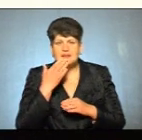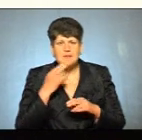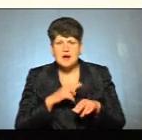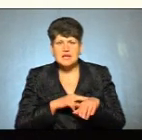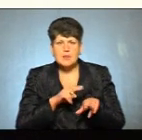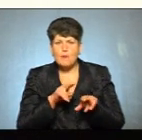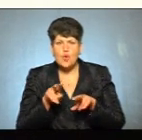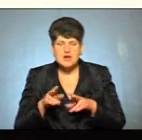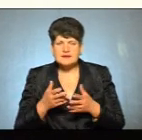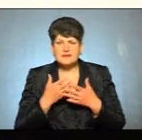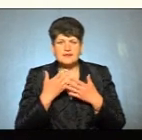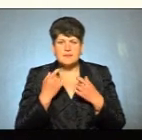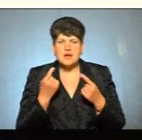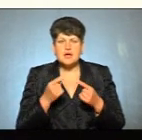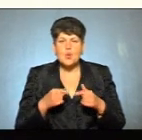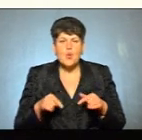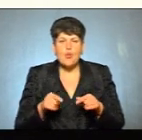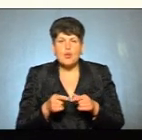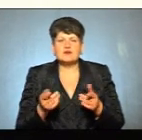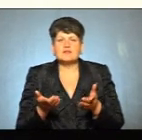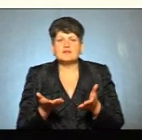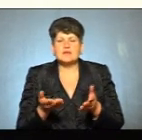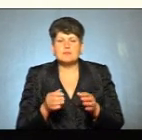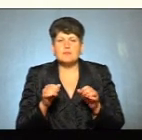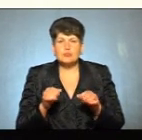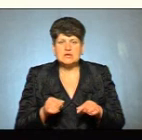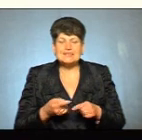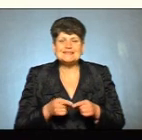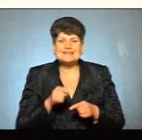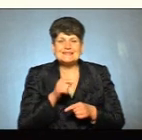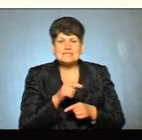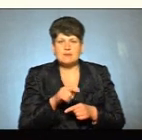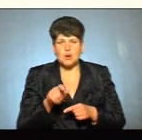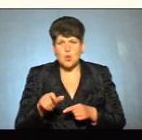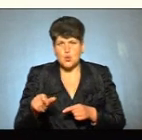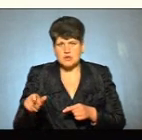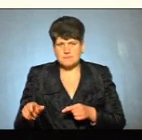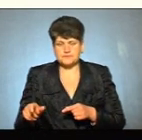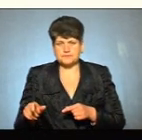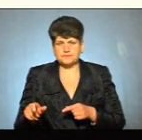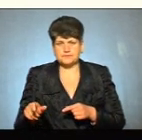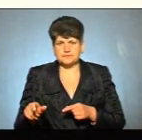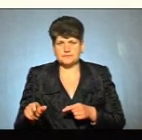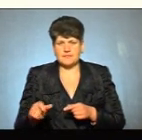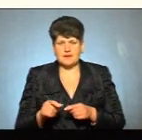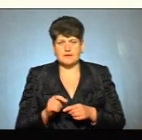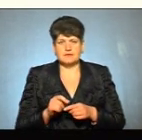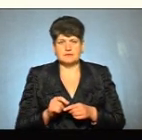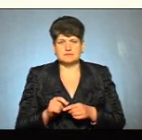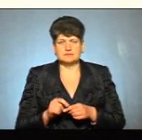має відповідних органів, які би могли цим людям, так би мовити,